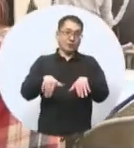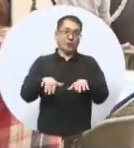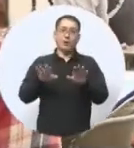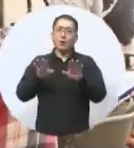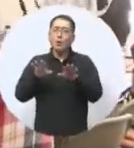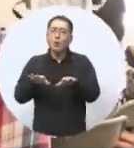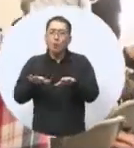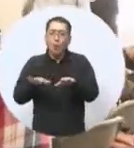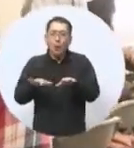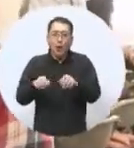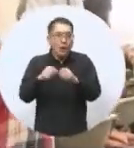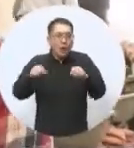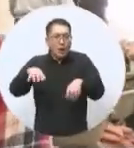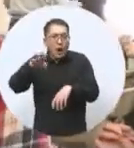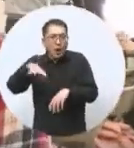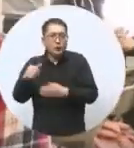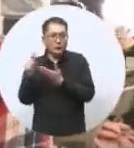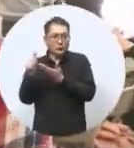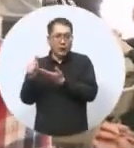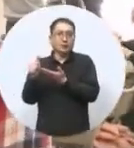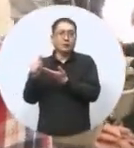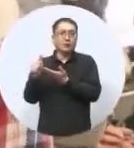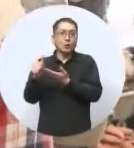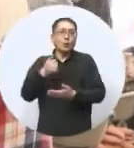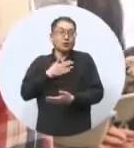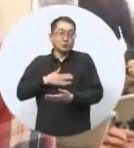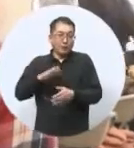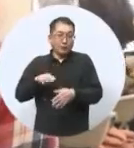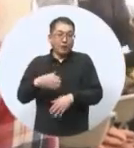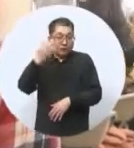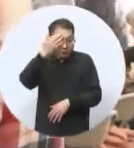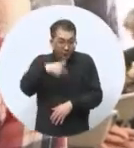今回この長押さんのことを知って、